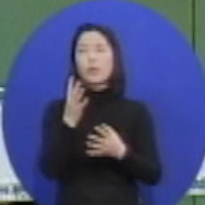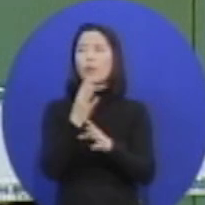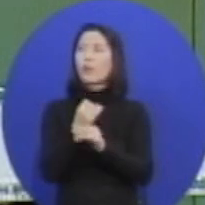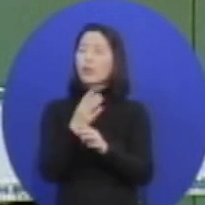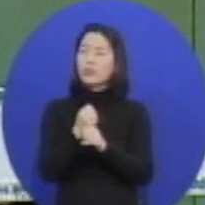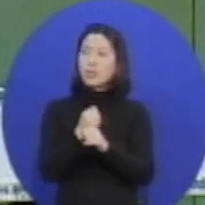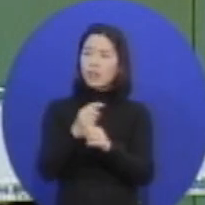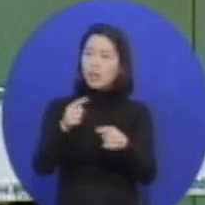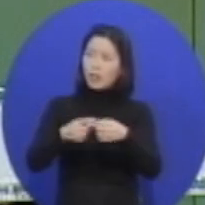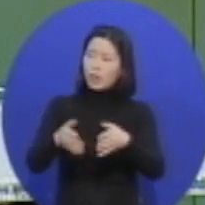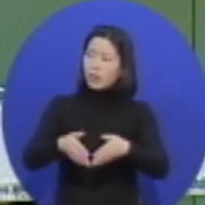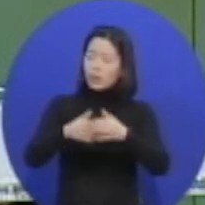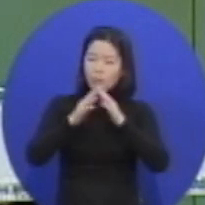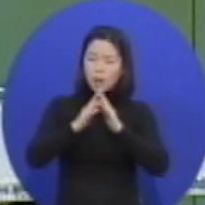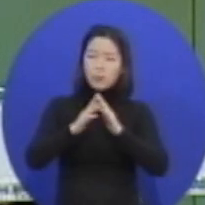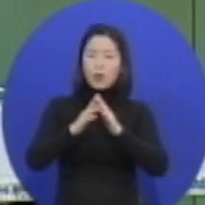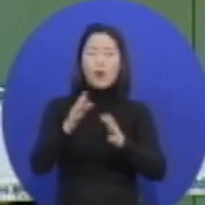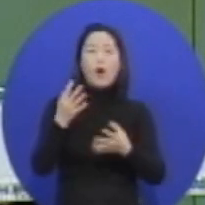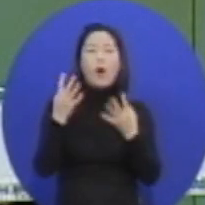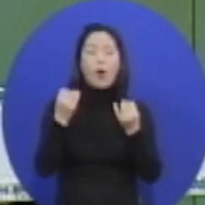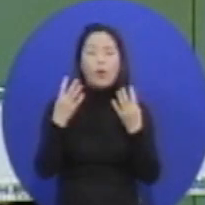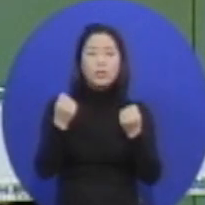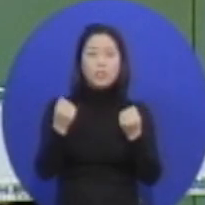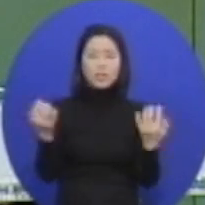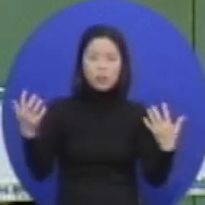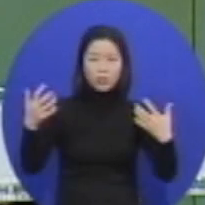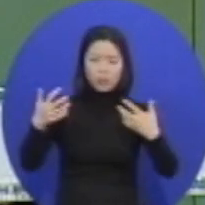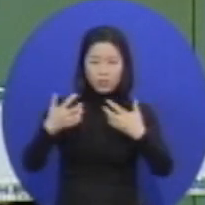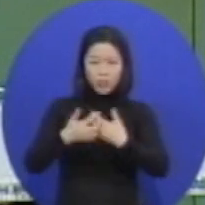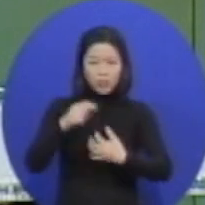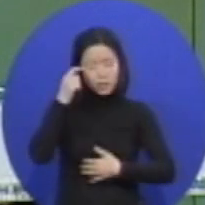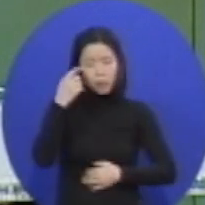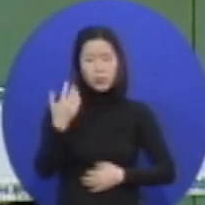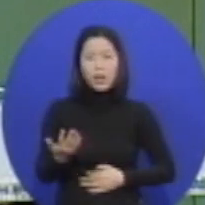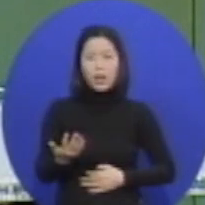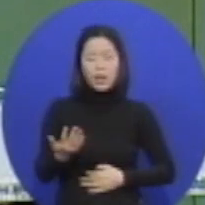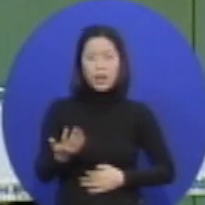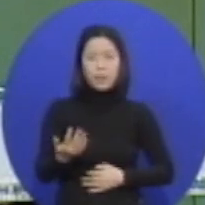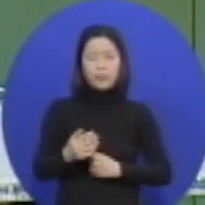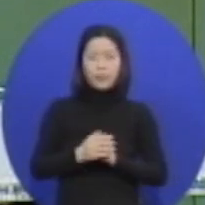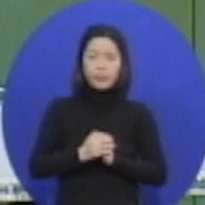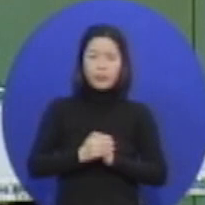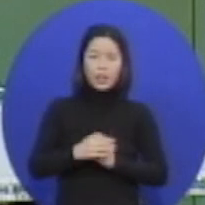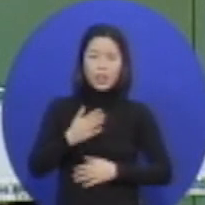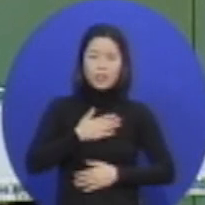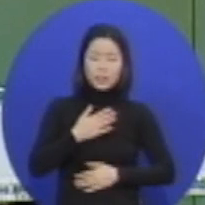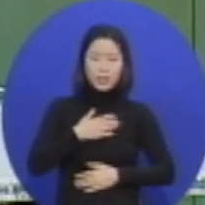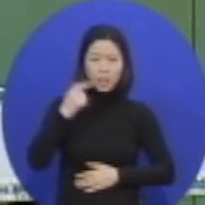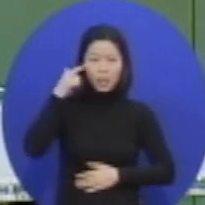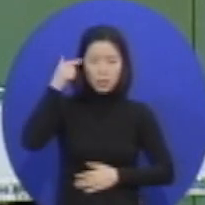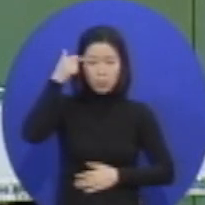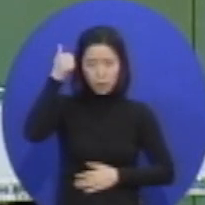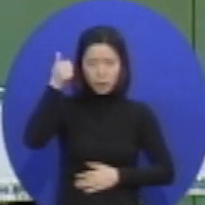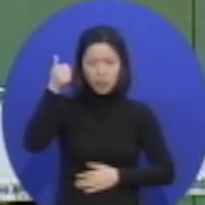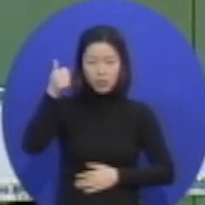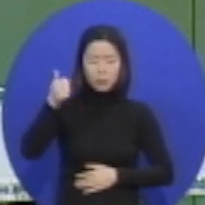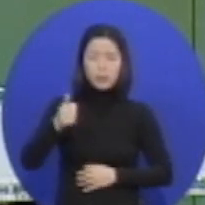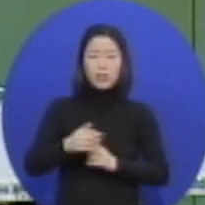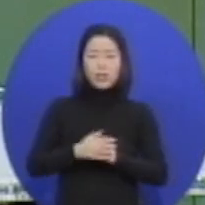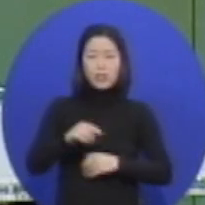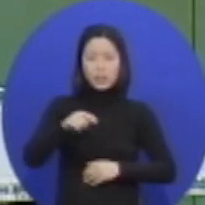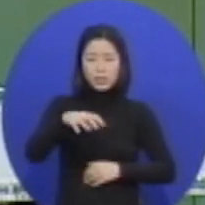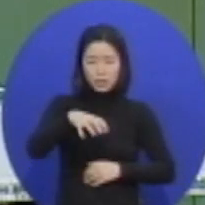지으며 이거 이 예배당을 언제 다 채워야 제가 목사 님들께 목사님들